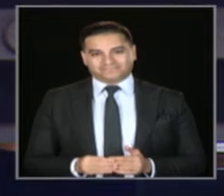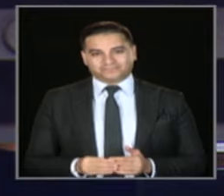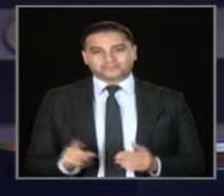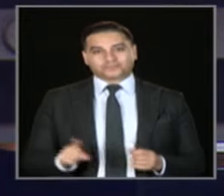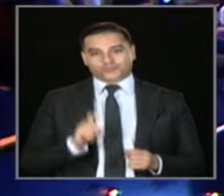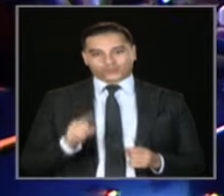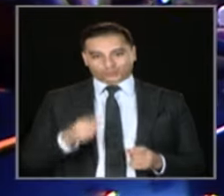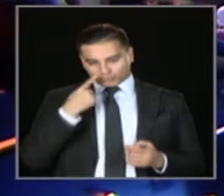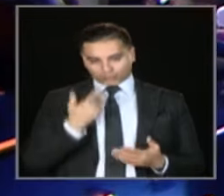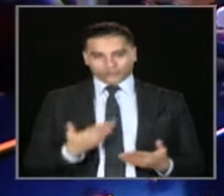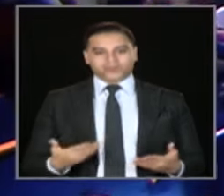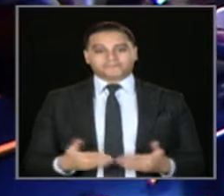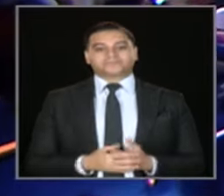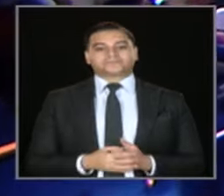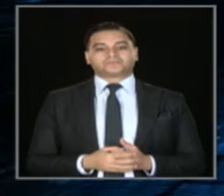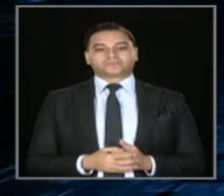والسؤال هو: